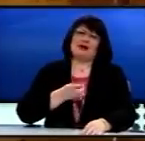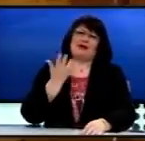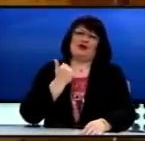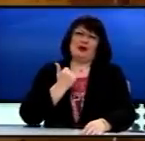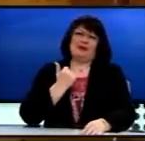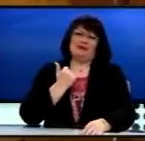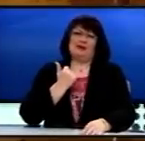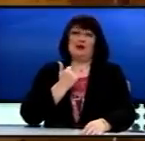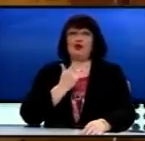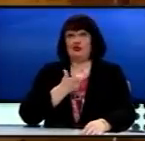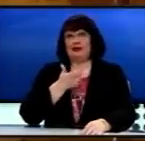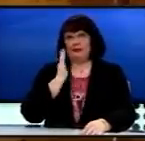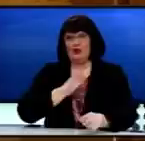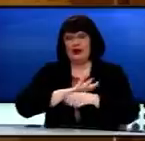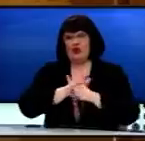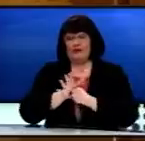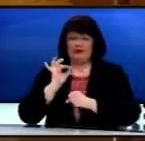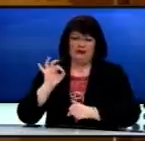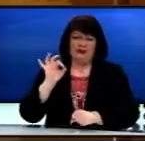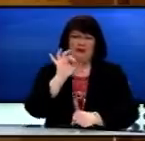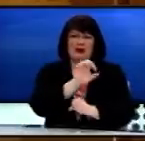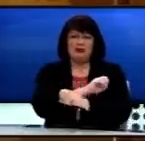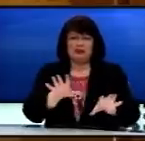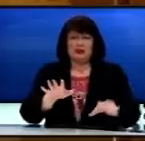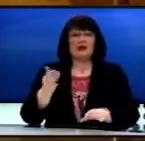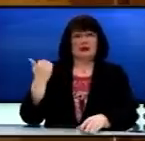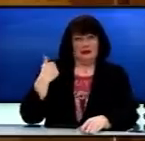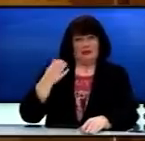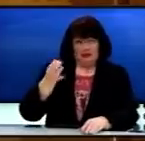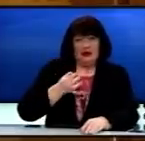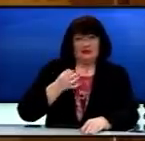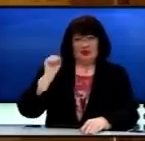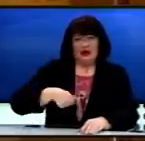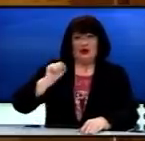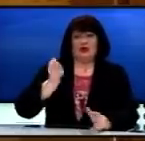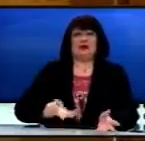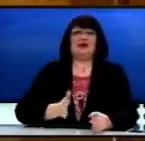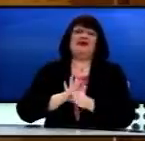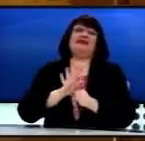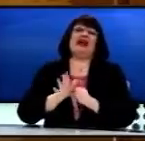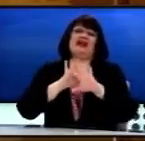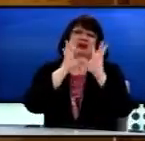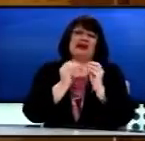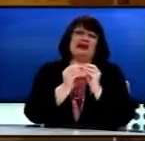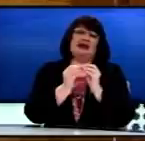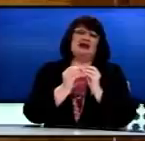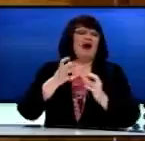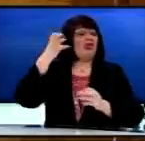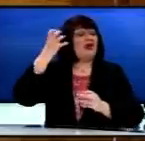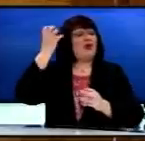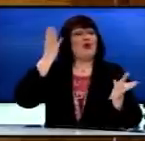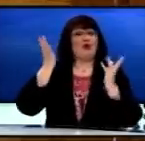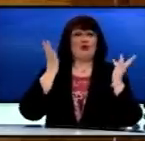επιταχύνει τη διάδοση της πανδημίας. Και θέλω να μου πείτε ευθέως αν συμφωνείτε ή διαφωνείτε. Διότι αρκετά πια με αυτές τις γενικές